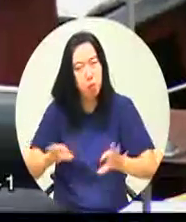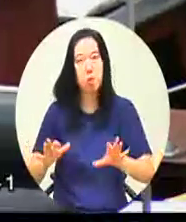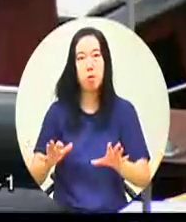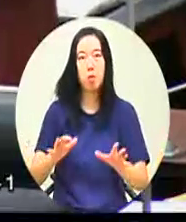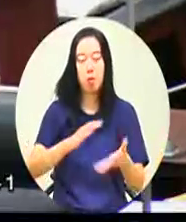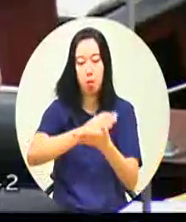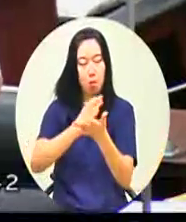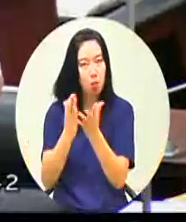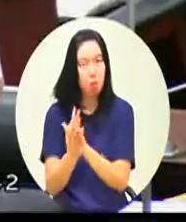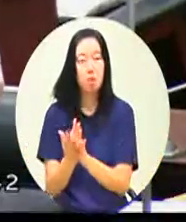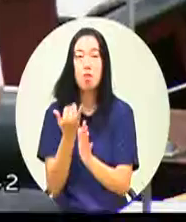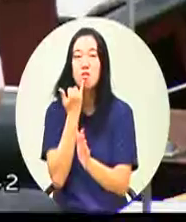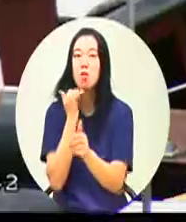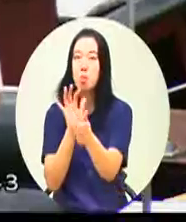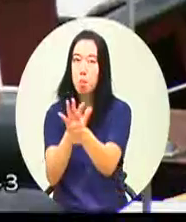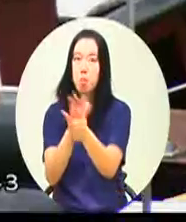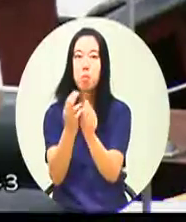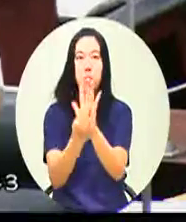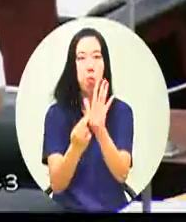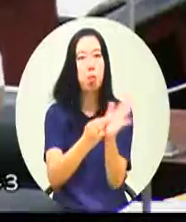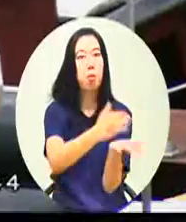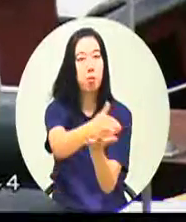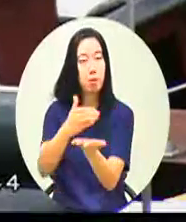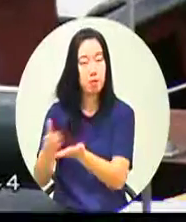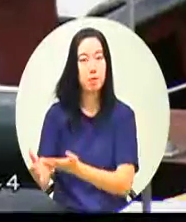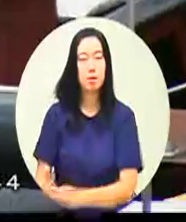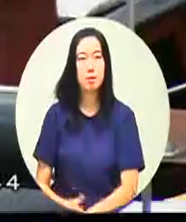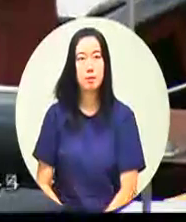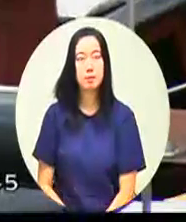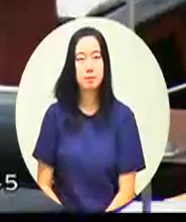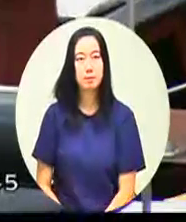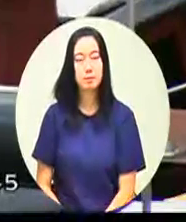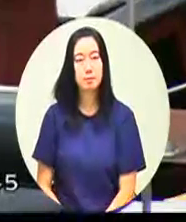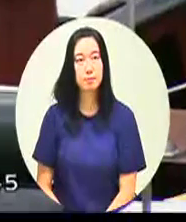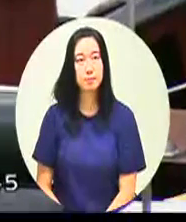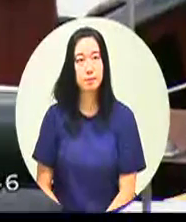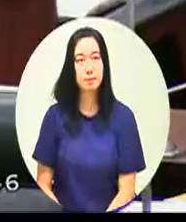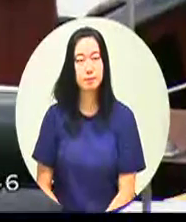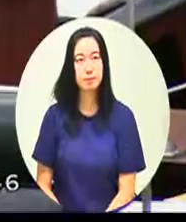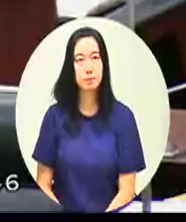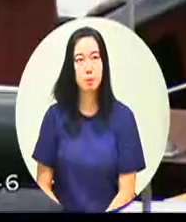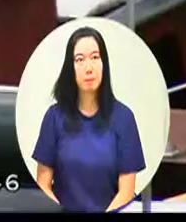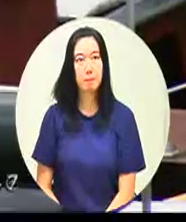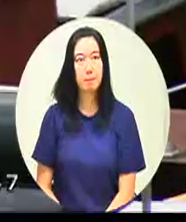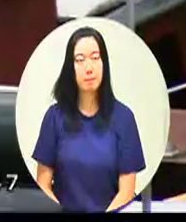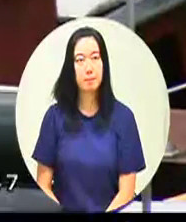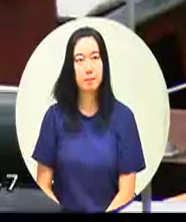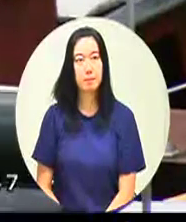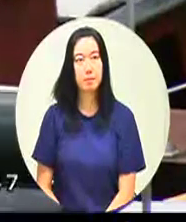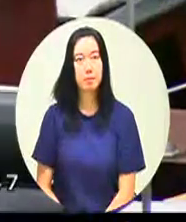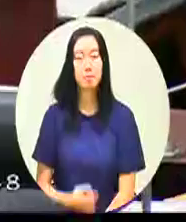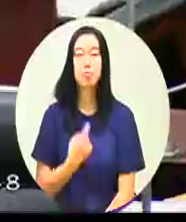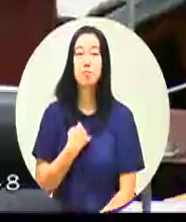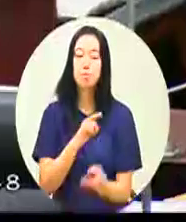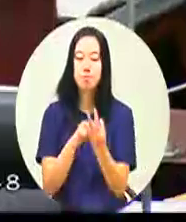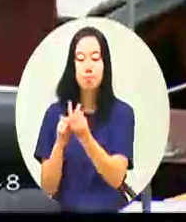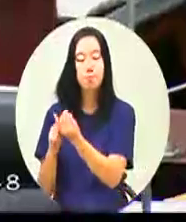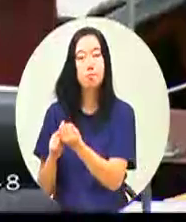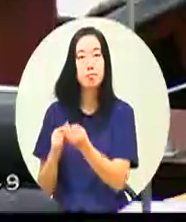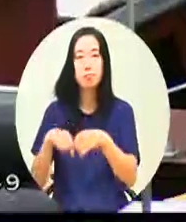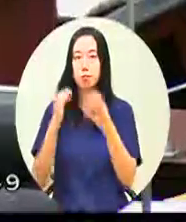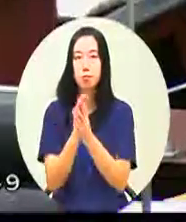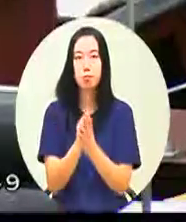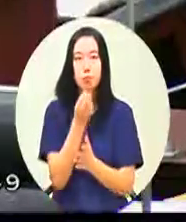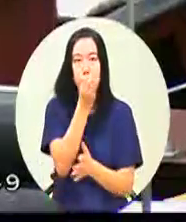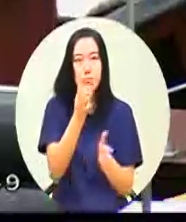只有法通去解决啦。吼，我讲区，我感觉安尼是较好啦吼。我做者讲讲个，因为等我时间要招迄个安和议